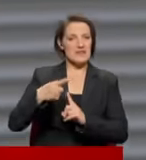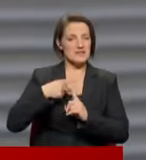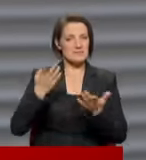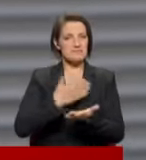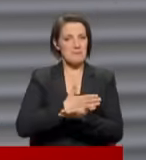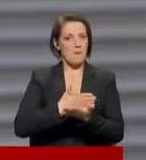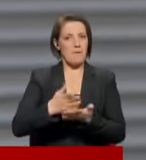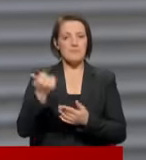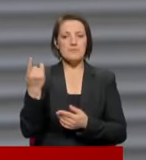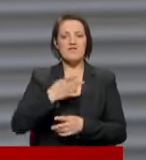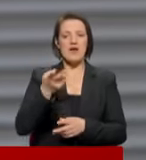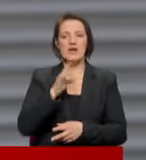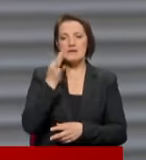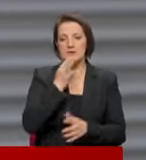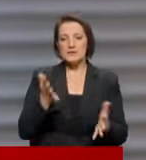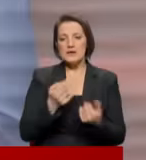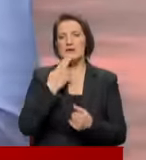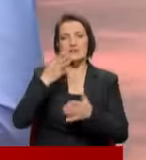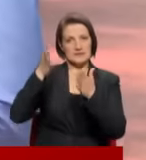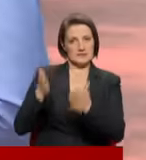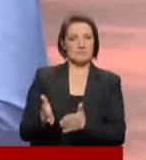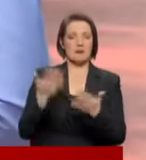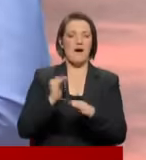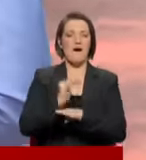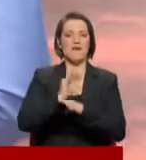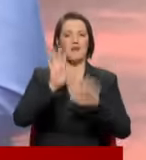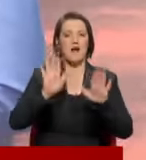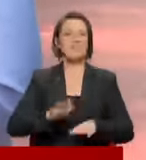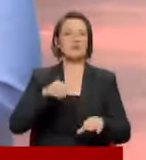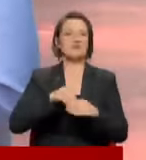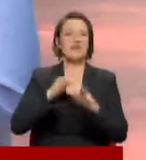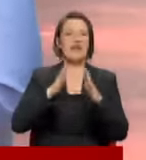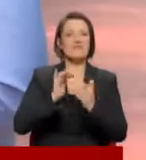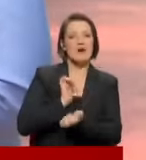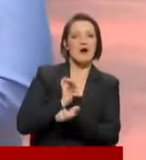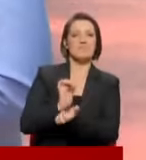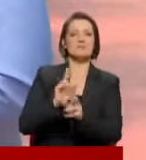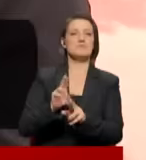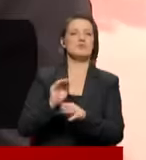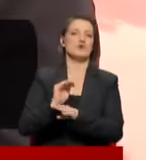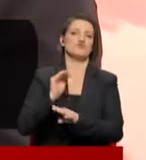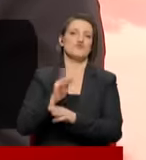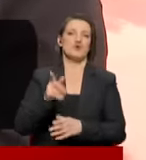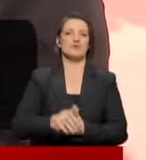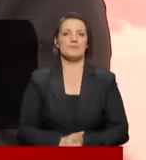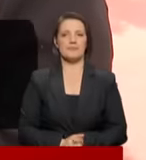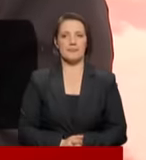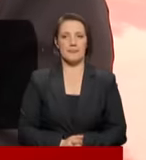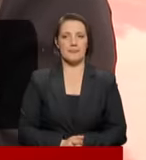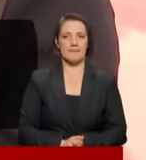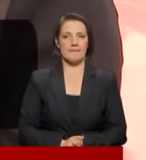sürdürüyor. Defalarca ölümden dönen Nurtaç Canan ise hayatta kalmak için evinde hapis hayatı yaşıyor. Toprağa